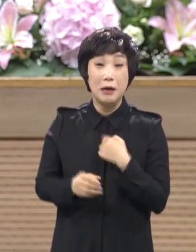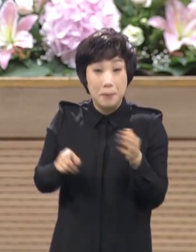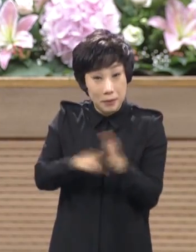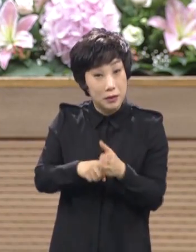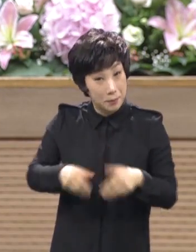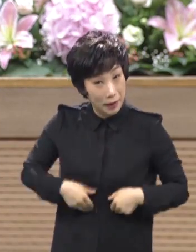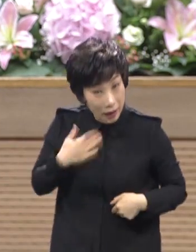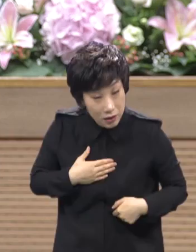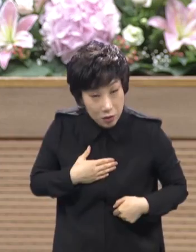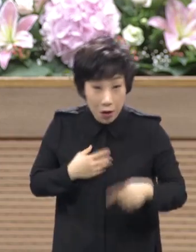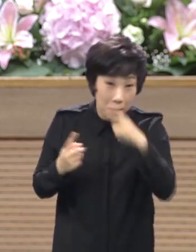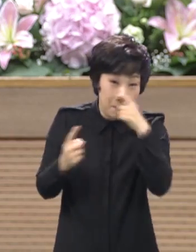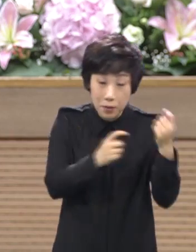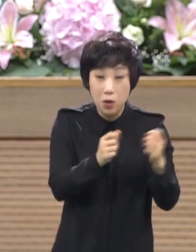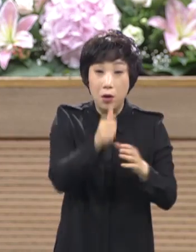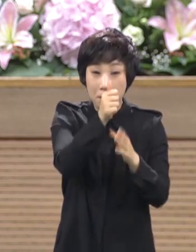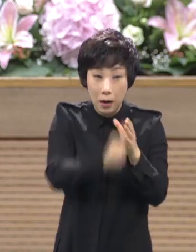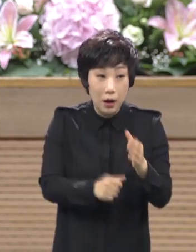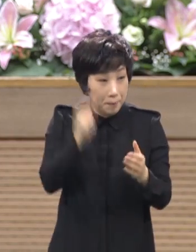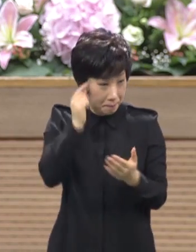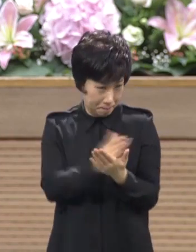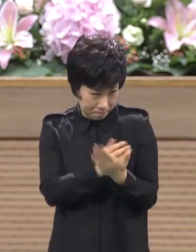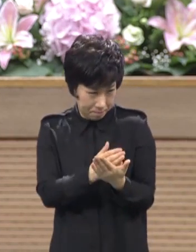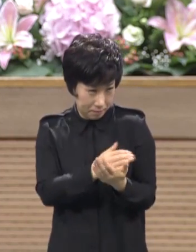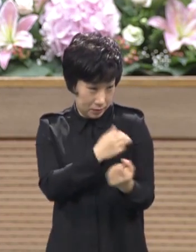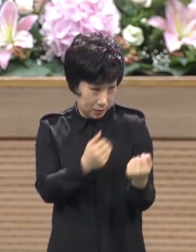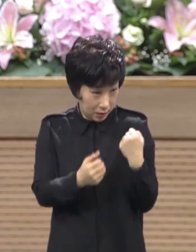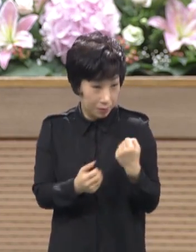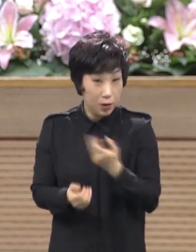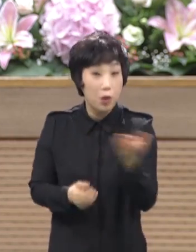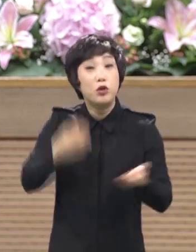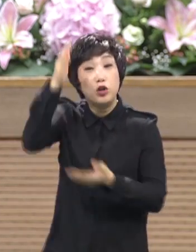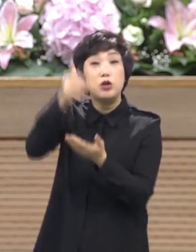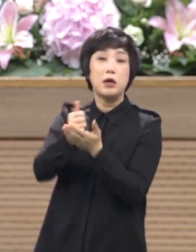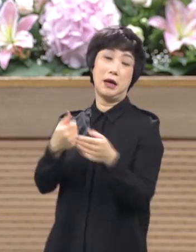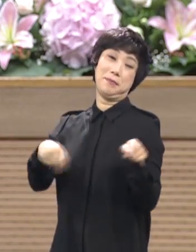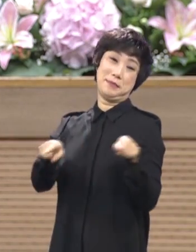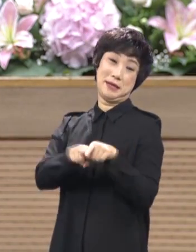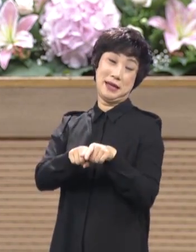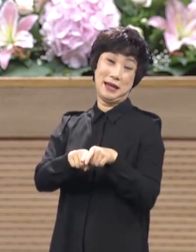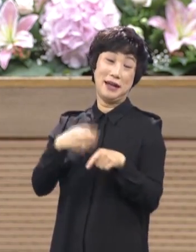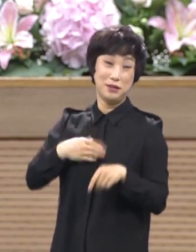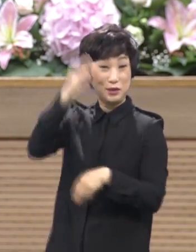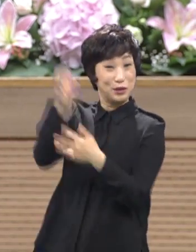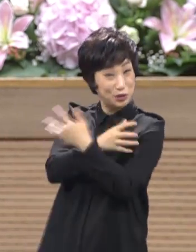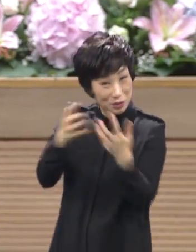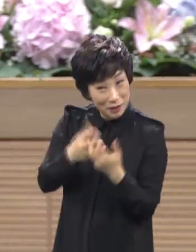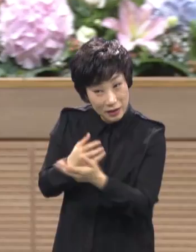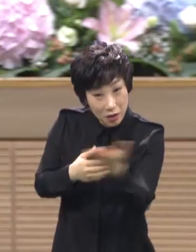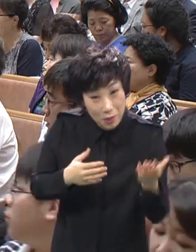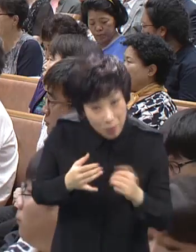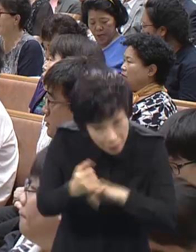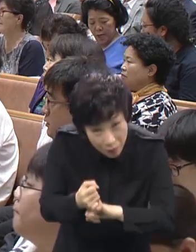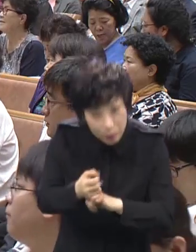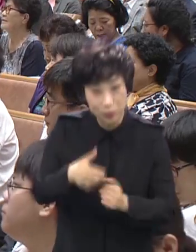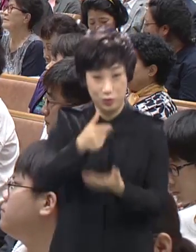미혹하는 마귀 역사를 분별할 능력이 성령으로 충만하기를 주님의 이름으로